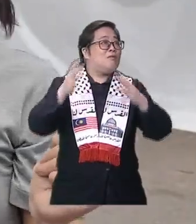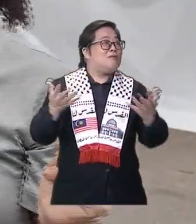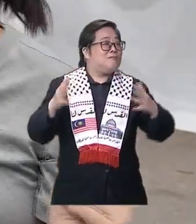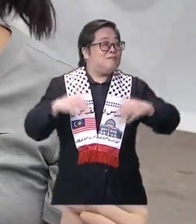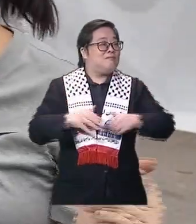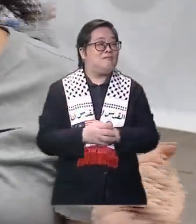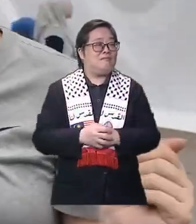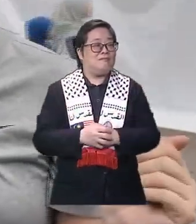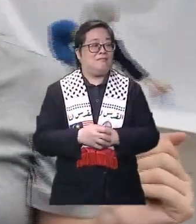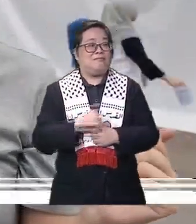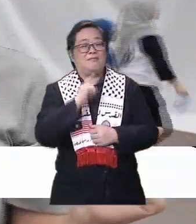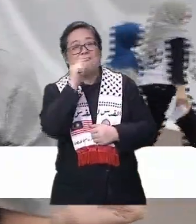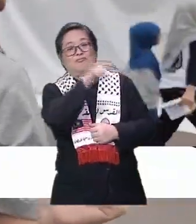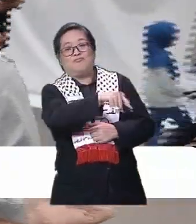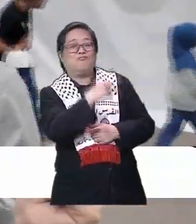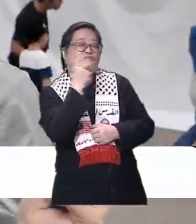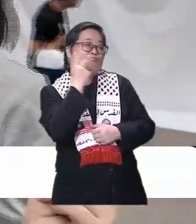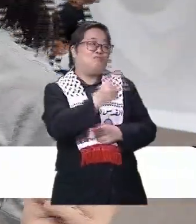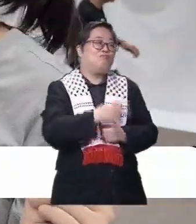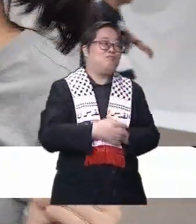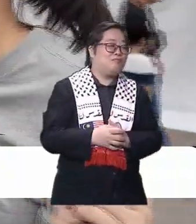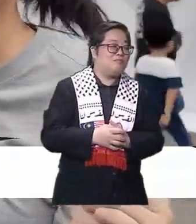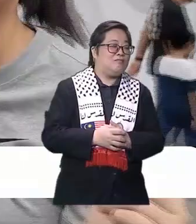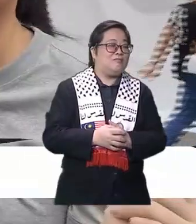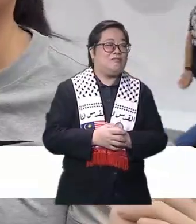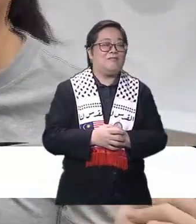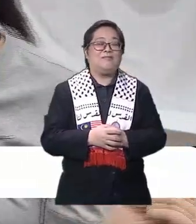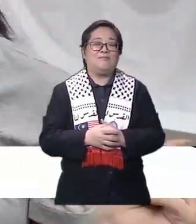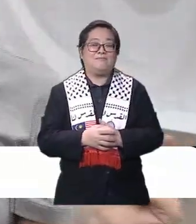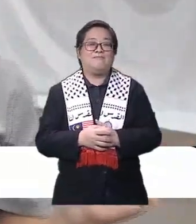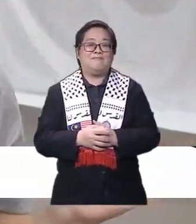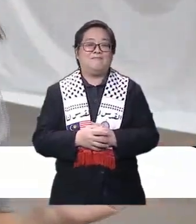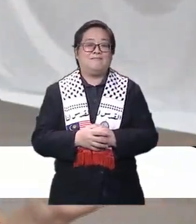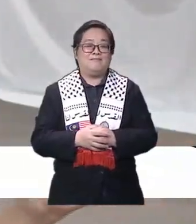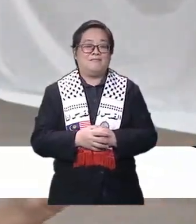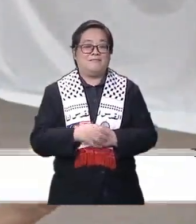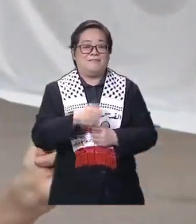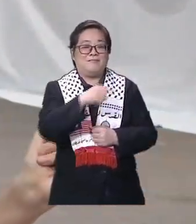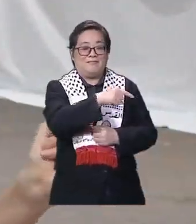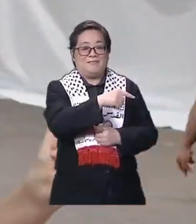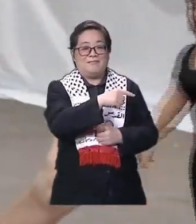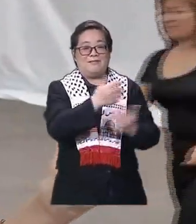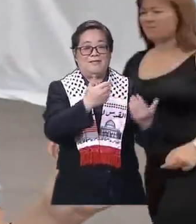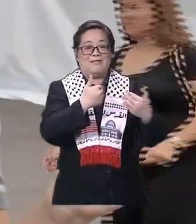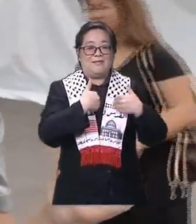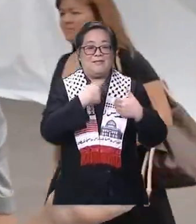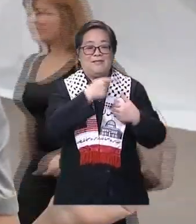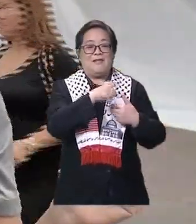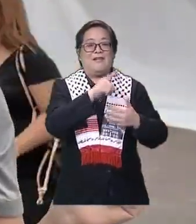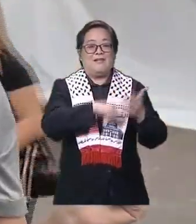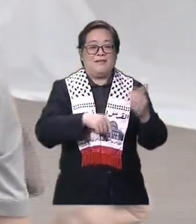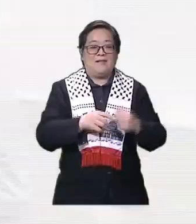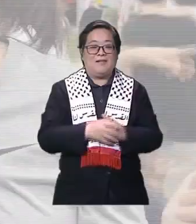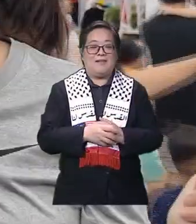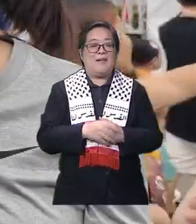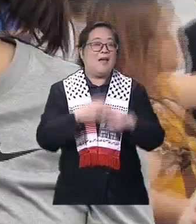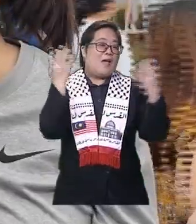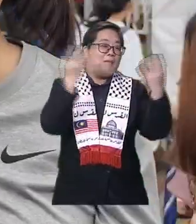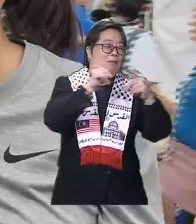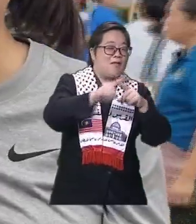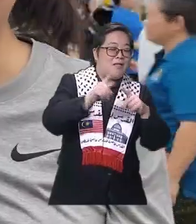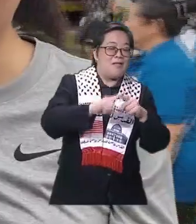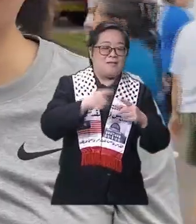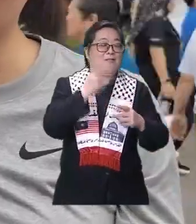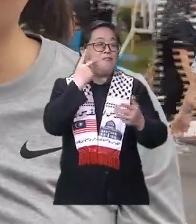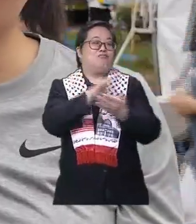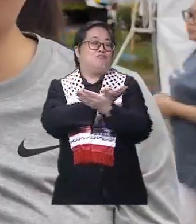the vehicles over there. Sorry? All the vehicles, the fire truck, the what? Ambulance. Yeah, I think it's very